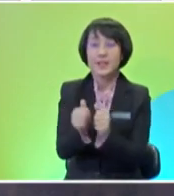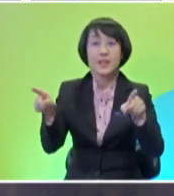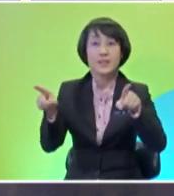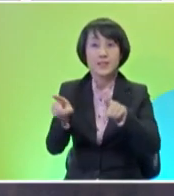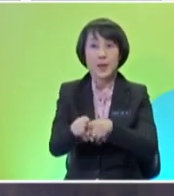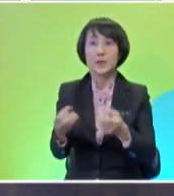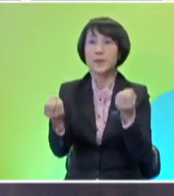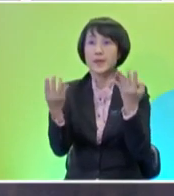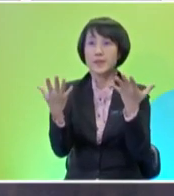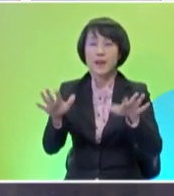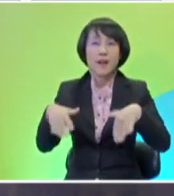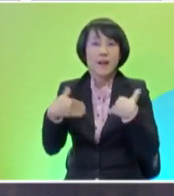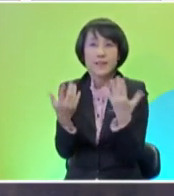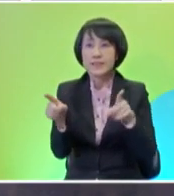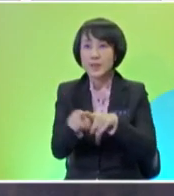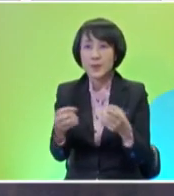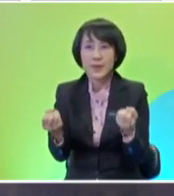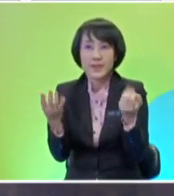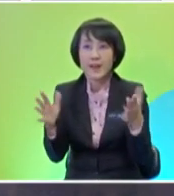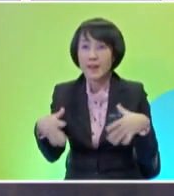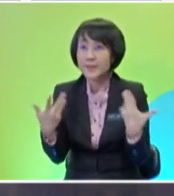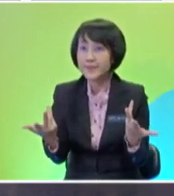banyak macam mana itu sama banyak